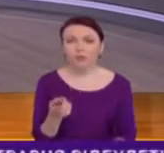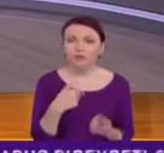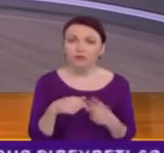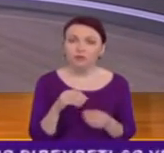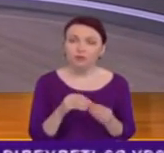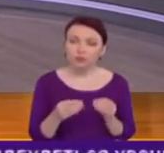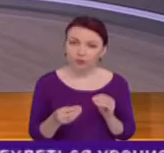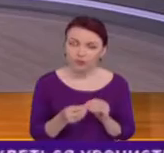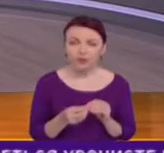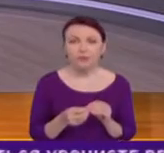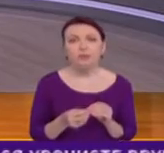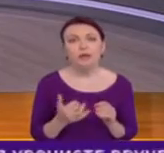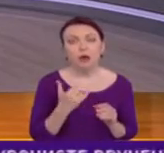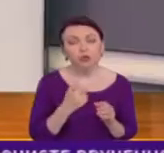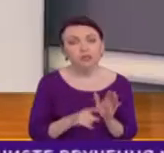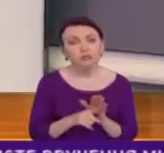року